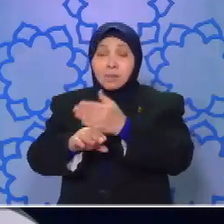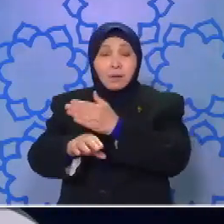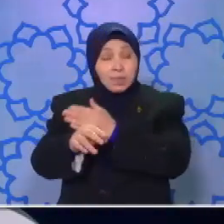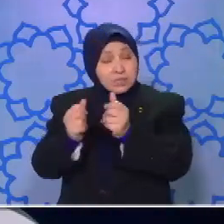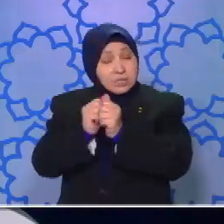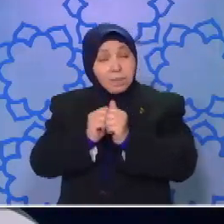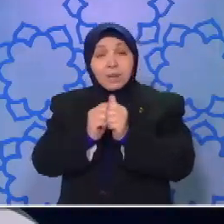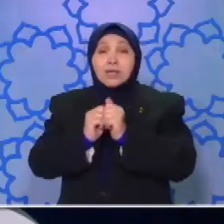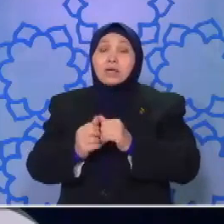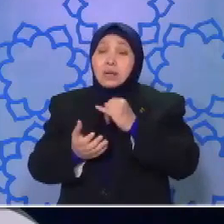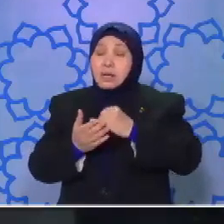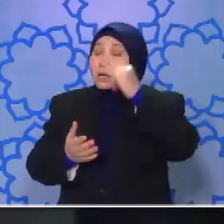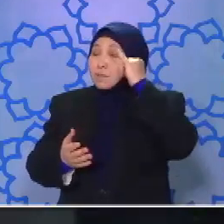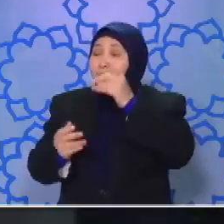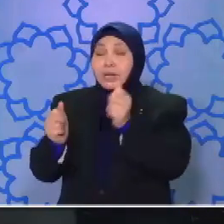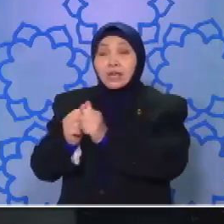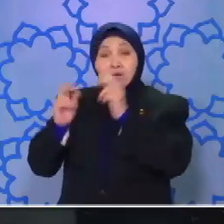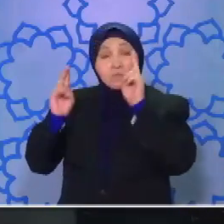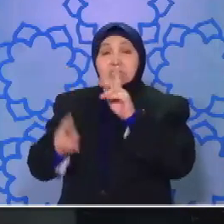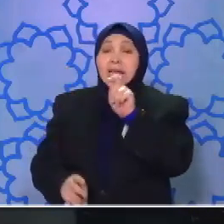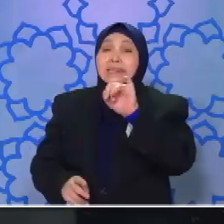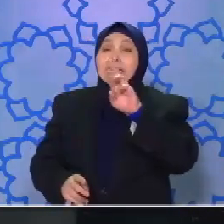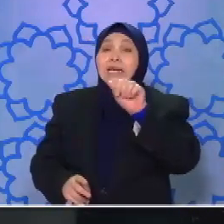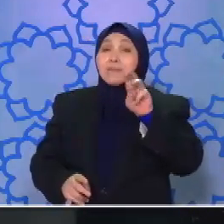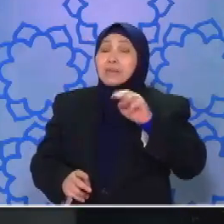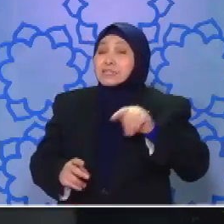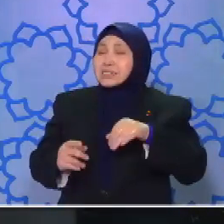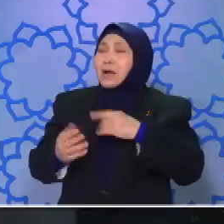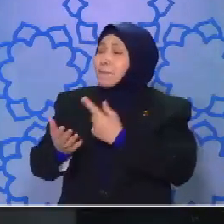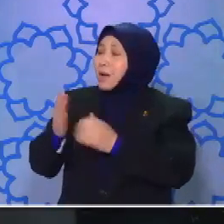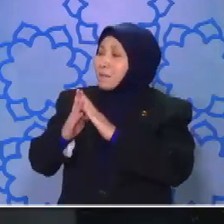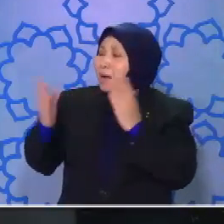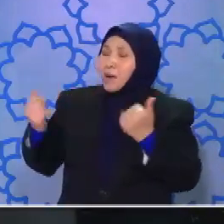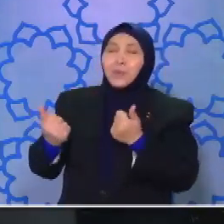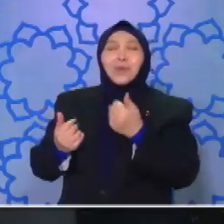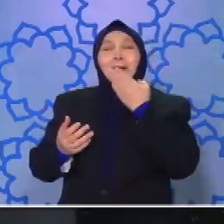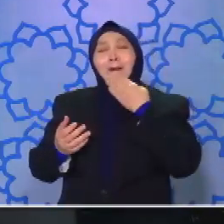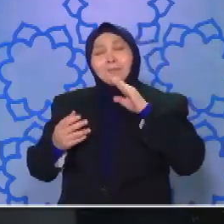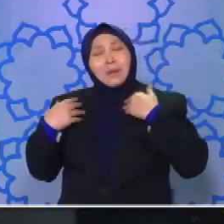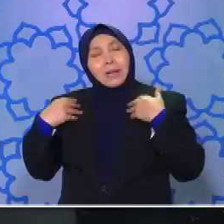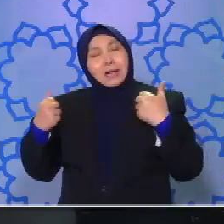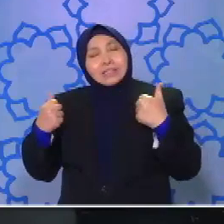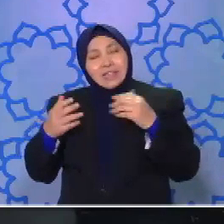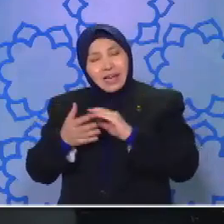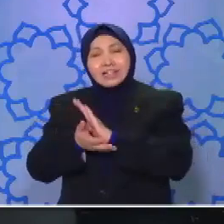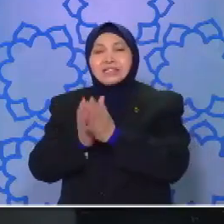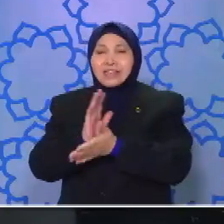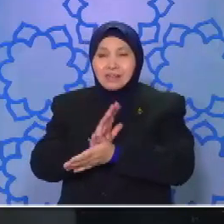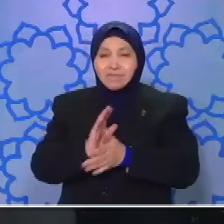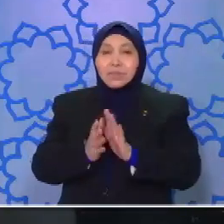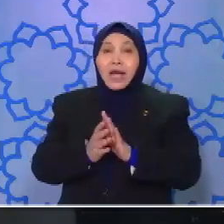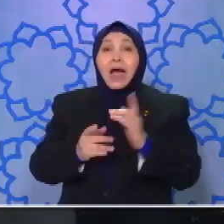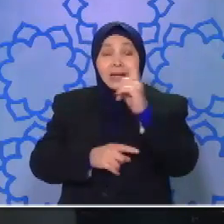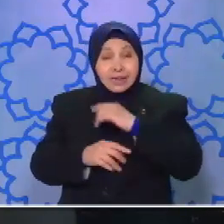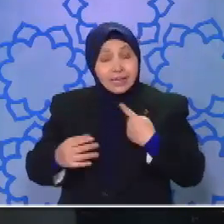bersama Ustaz Tirmizi Ali. Apa khabar Ustaz? Baik, alhamdulillah. Alhamdulillah Ustaz ya. Menarik kisah Al-Kahfi ini. Masya-Allah. Surah Al-Kahfi, dan